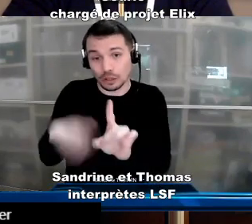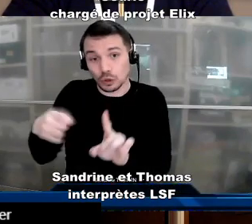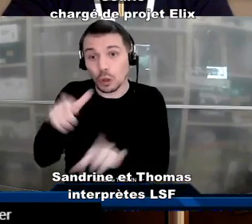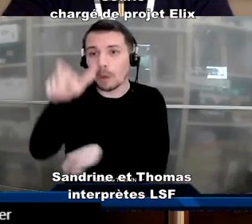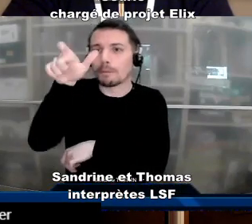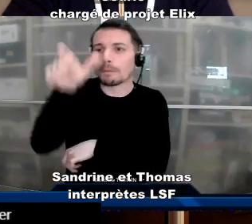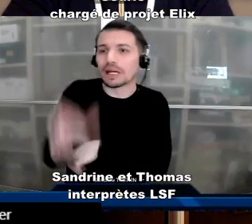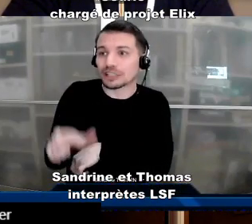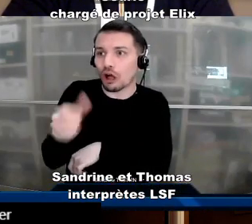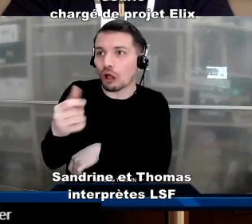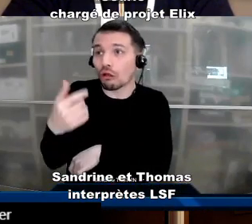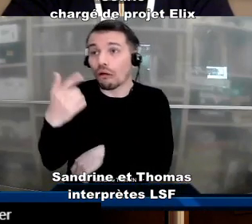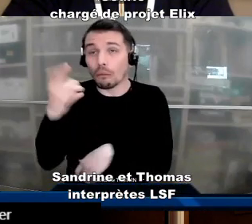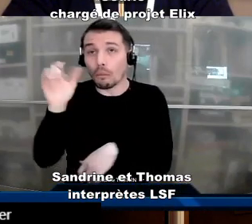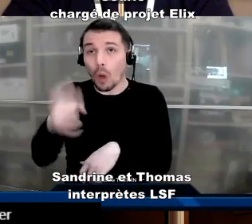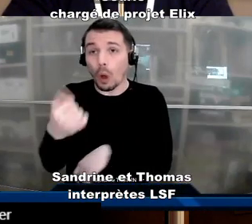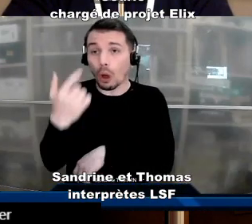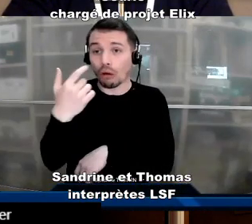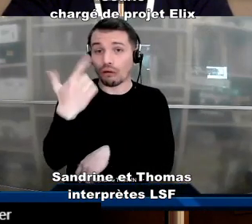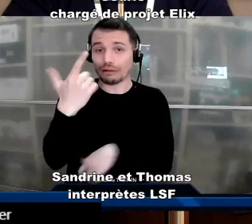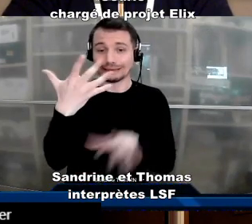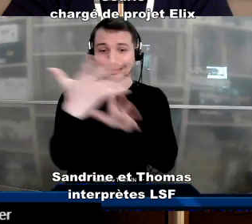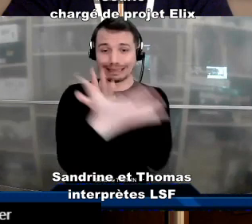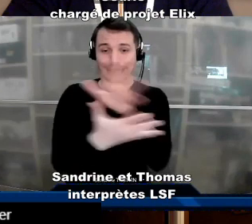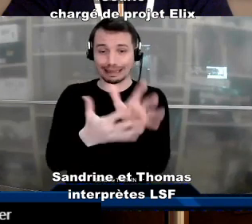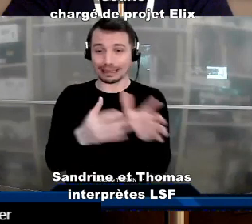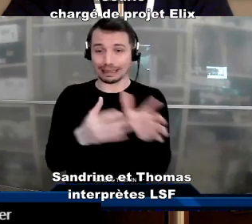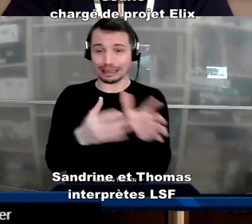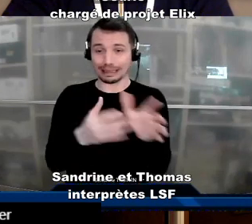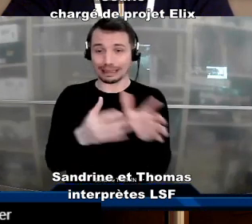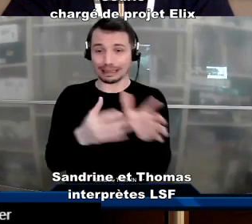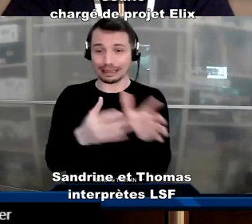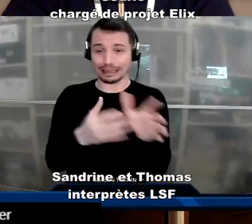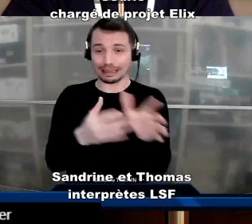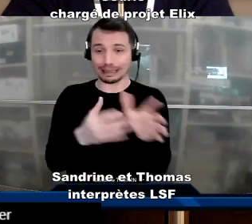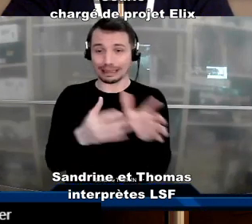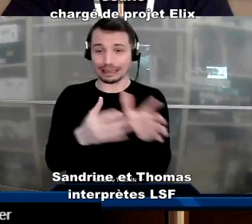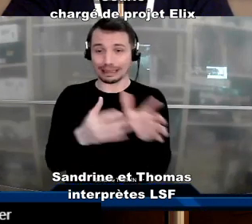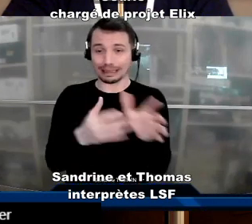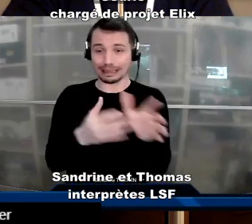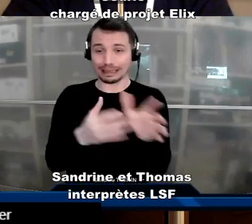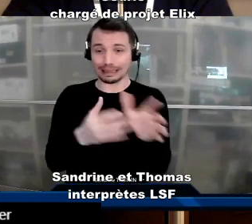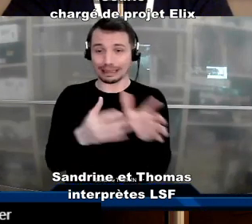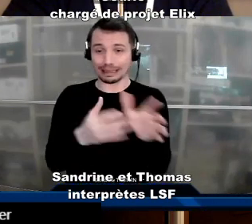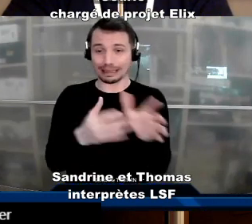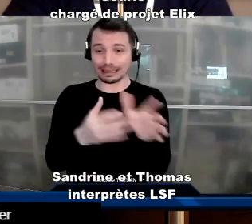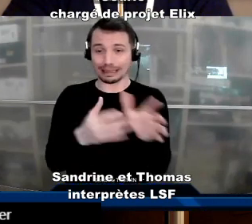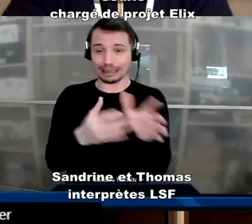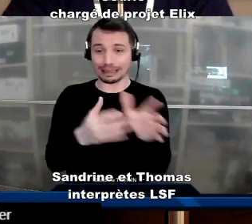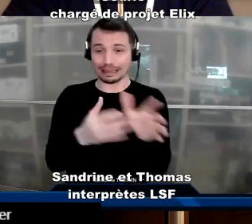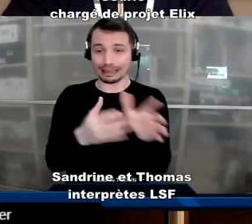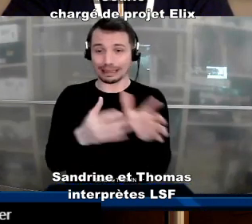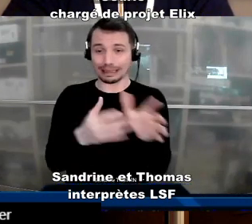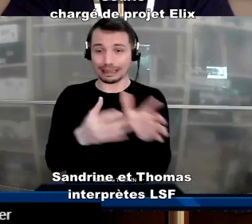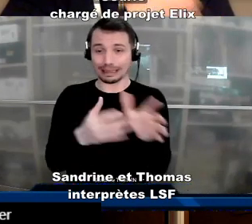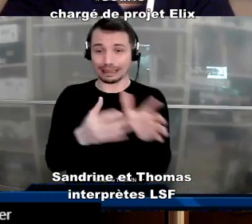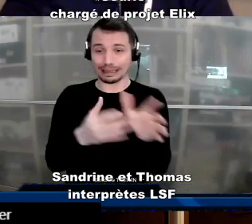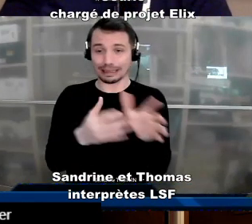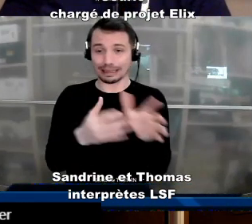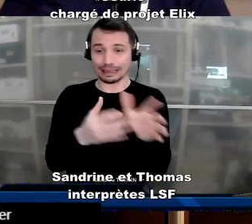tourner deux signes et il y a des gens qui viennent une journée complète et qui enregistrent 200 signes. Donc ça, c'est très